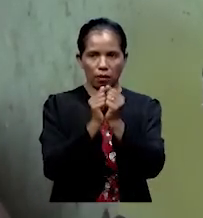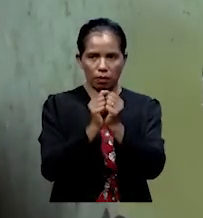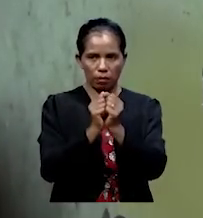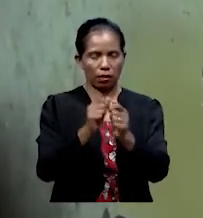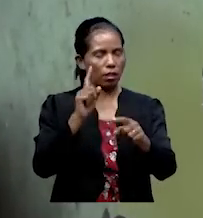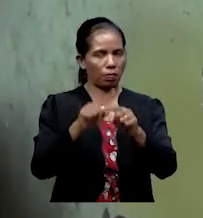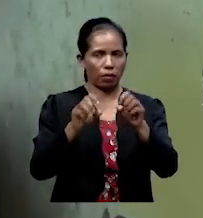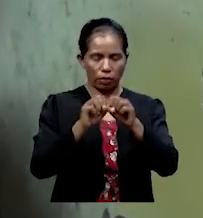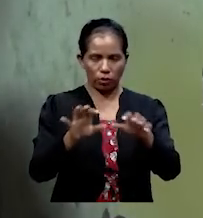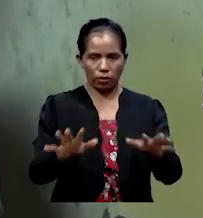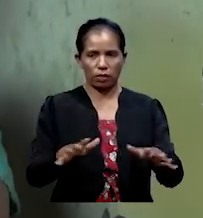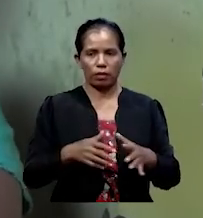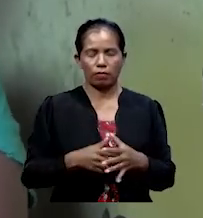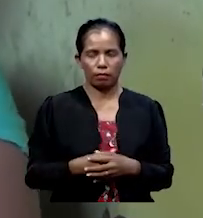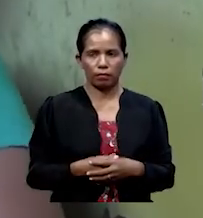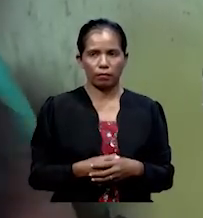belu husi